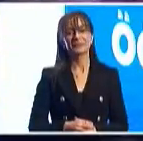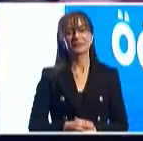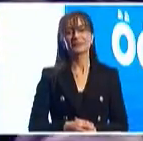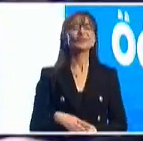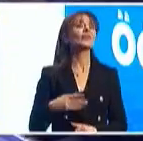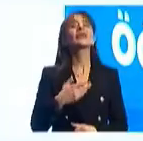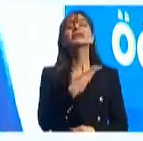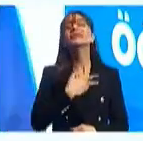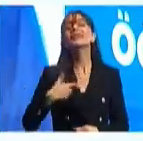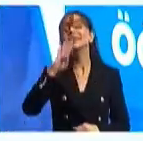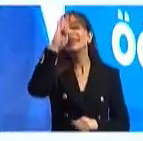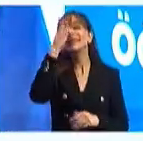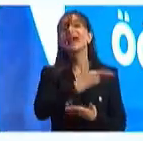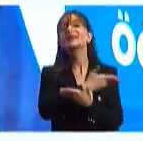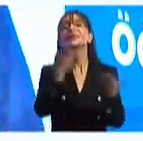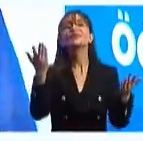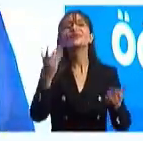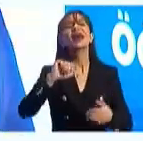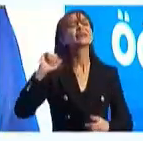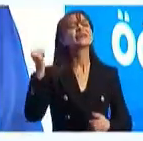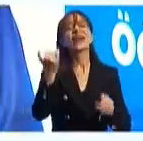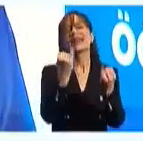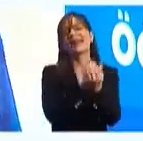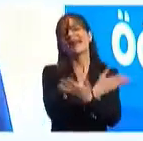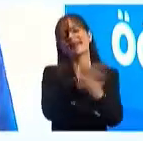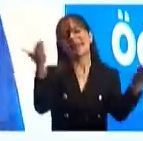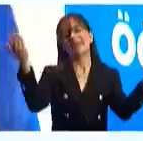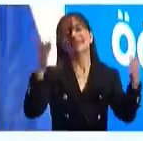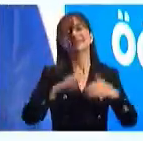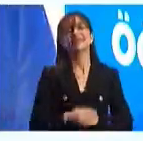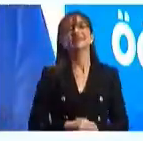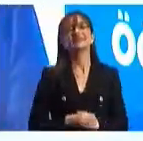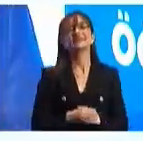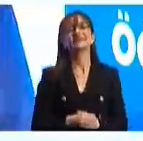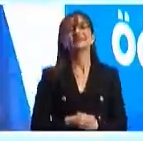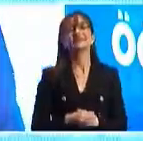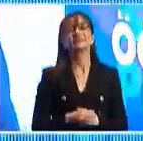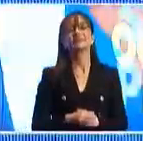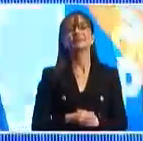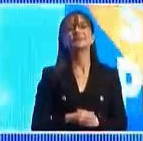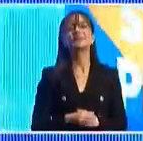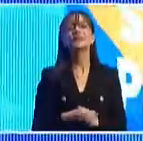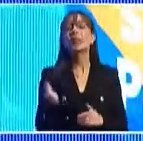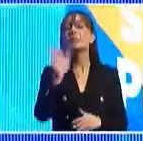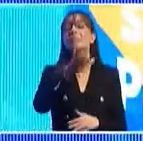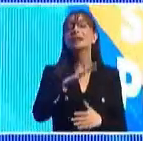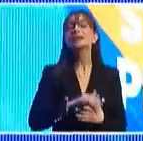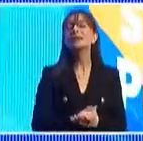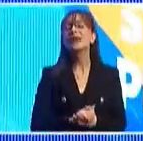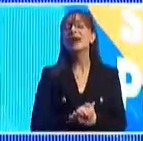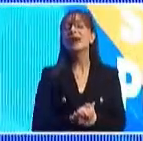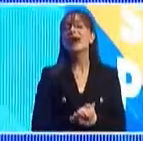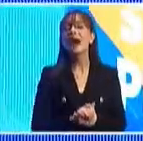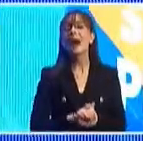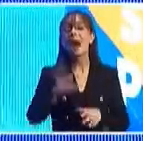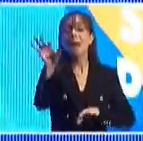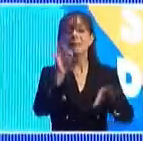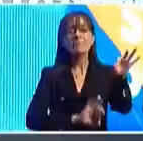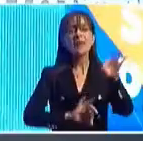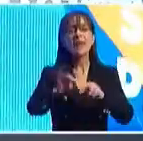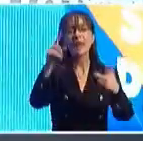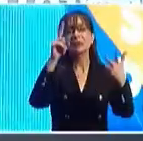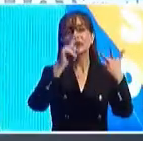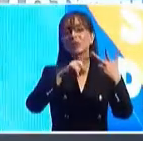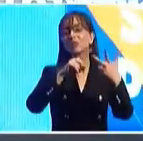Sevgili İstanbullular, kıymetli kardeşlerim, gelelim Ulaştıran İstanbul Strateji Planımızın 3. adamı